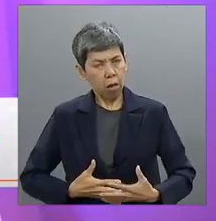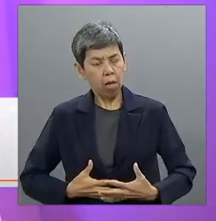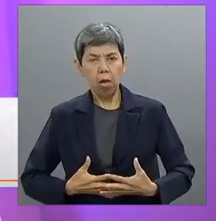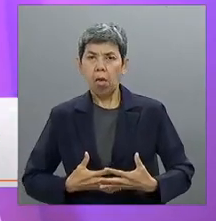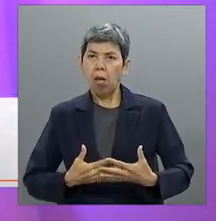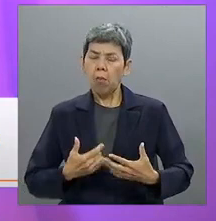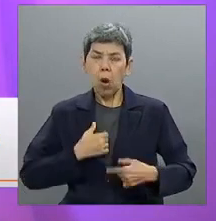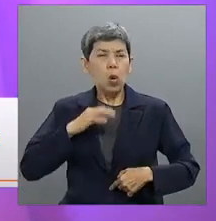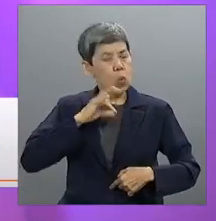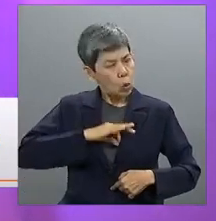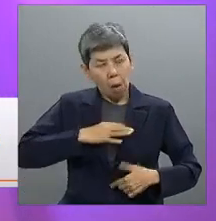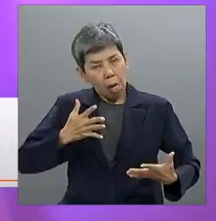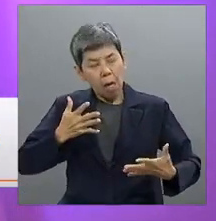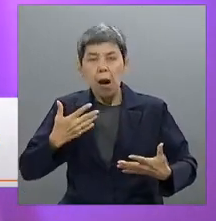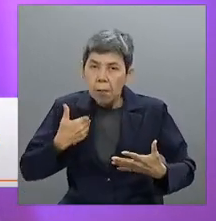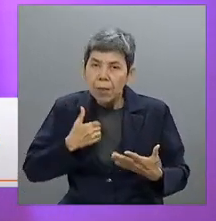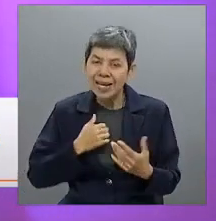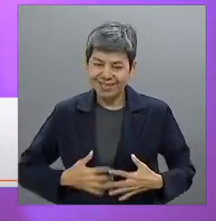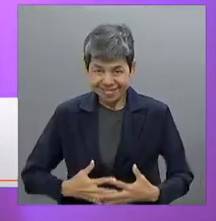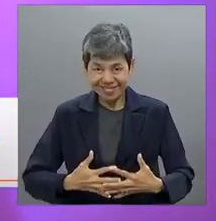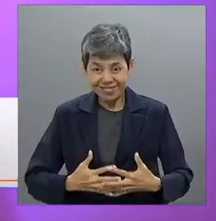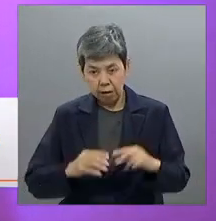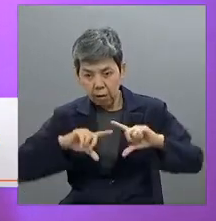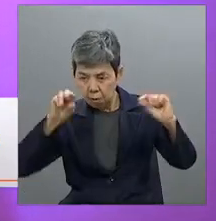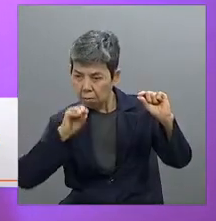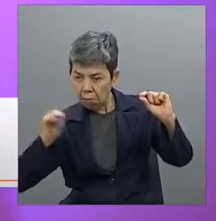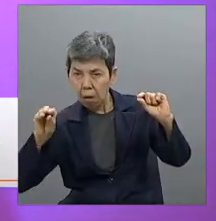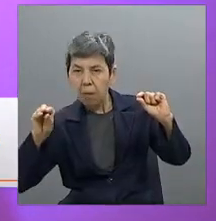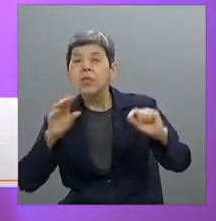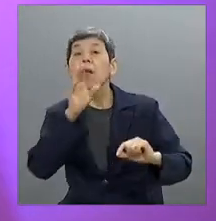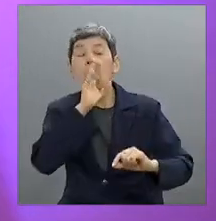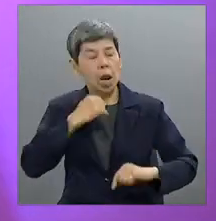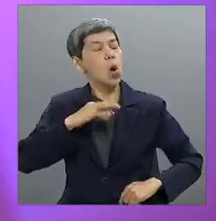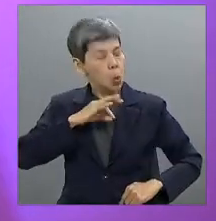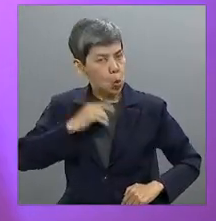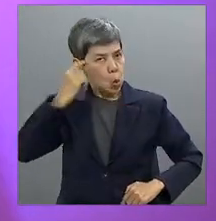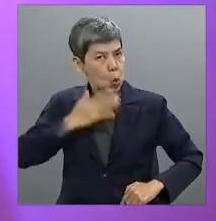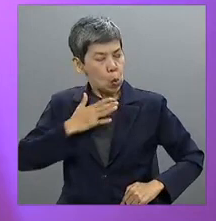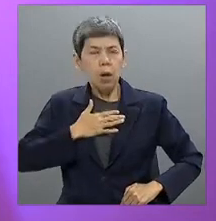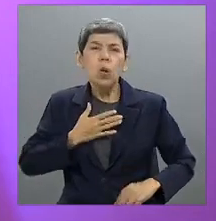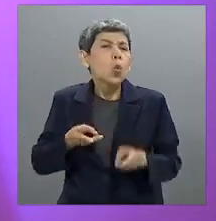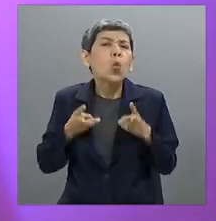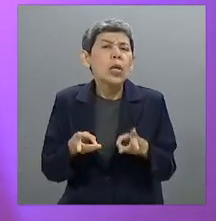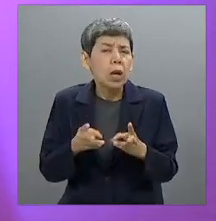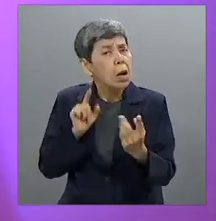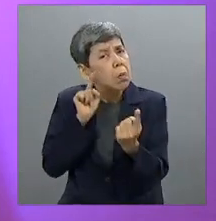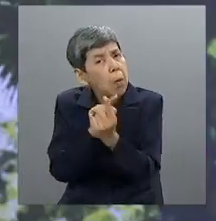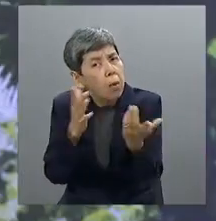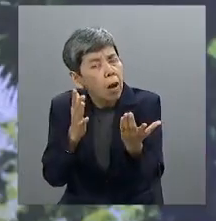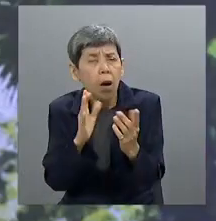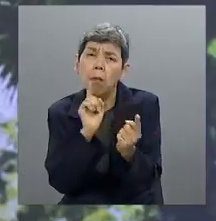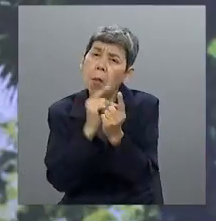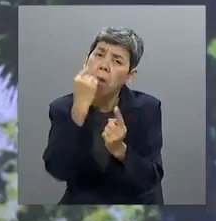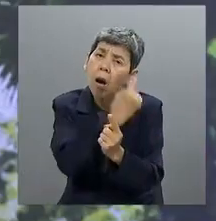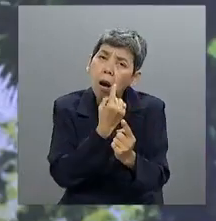ไม่รู้ตัวรวมถึงการตั้งครรภ์นอกมดลูกแบบนี้นะครับเมื่อเรารู้ตัวเองแล้วเนี่ยต้องทำอย่างไรไปที่ไหนดีติดต่อใครที่ไหนได้บ้างครับหม